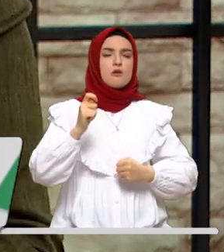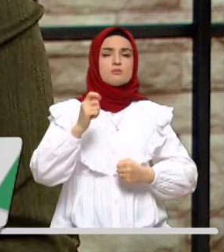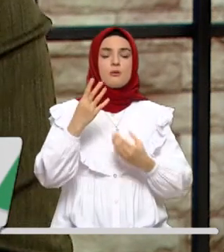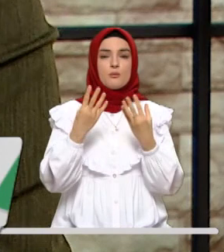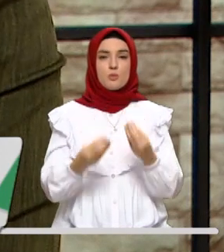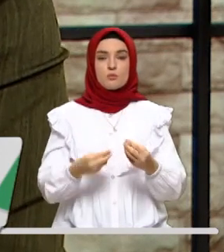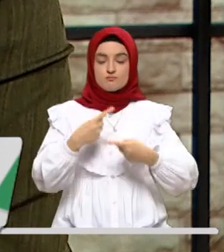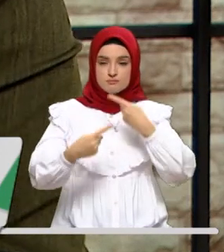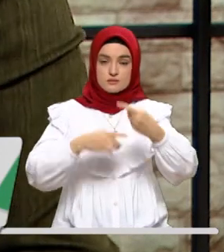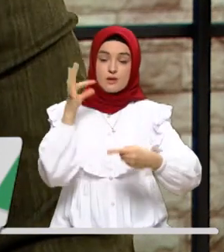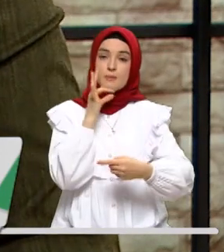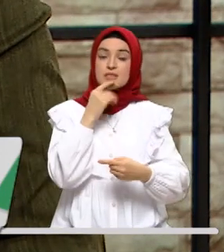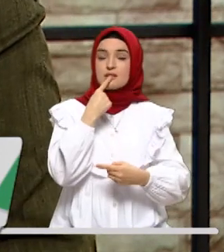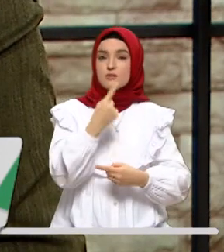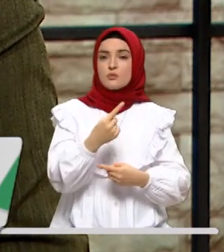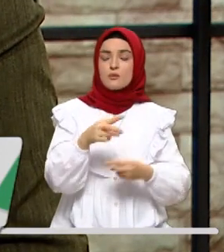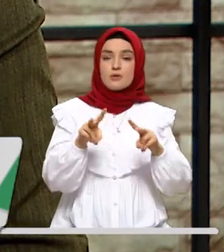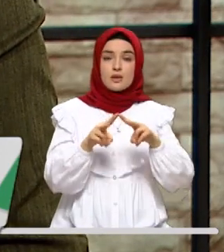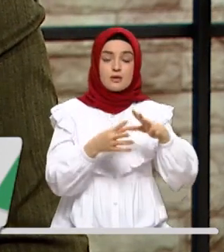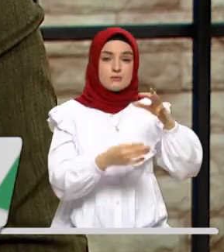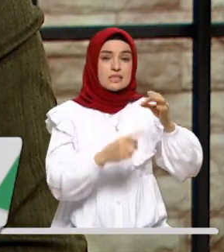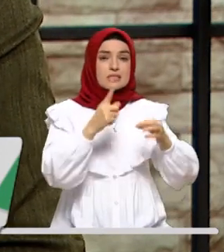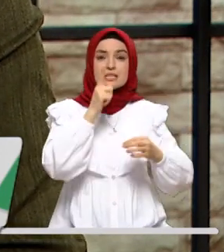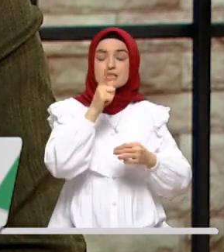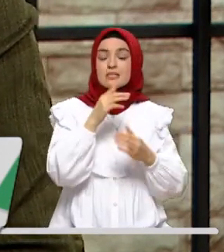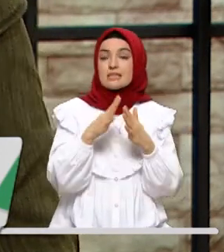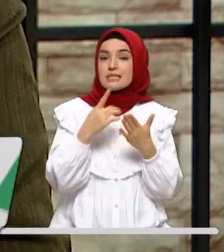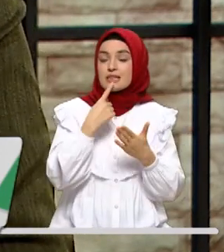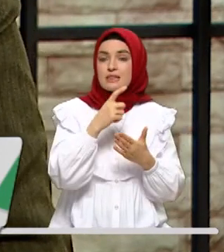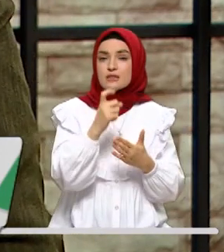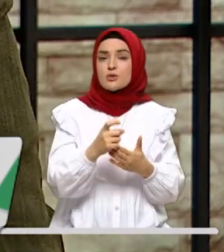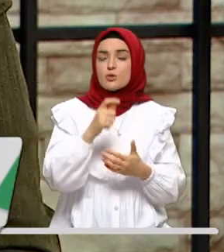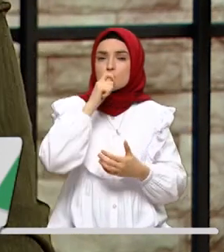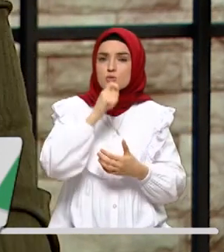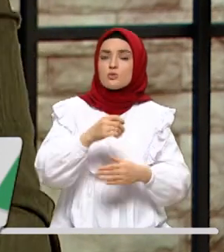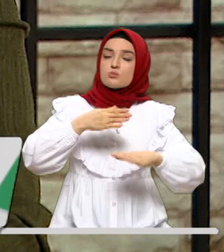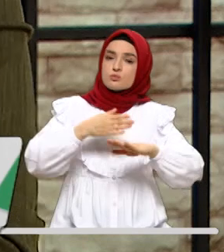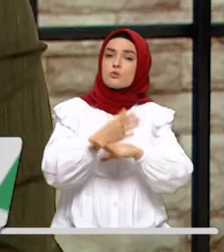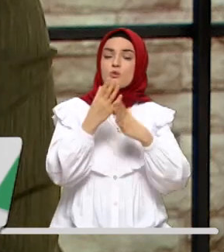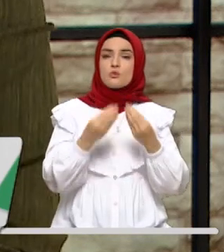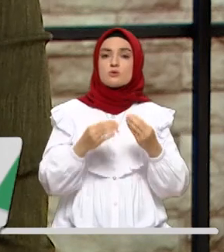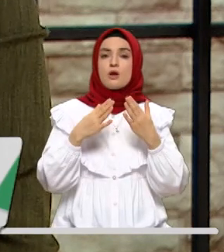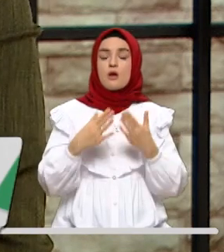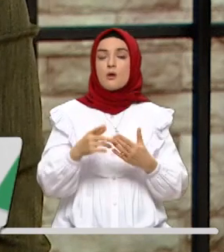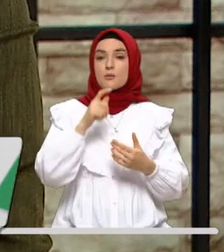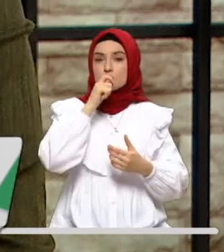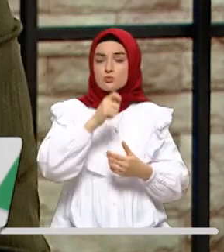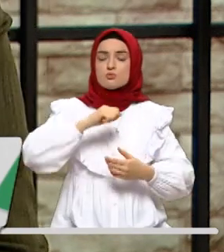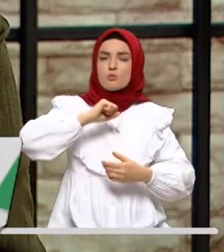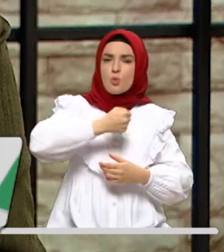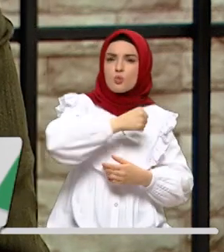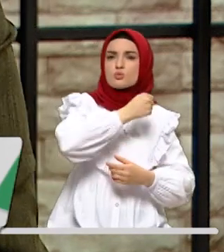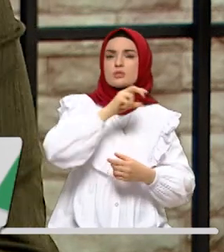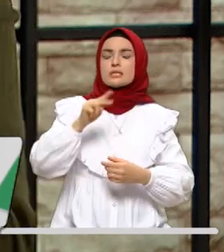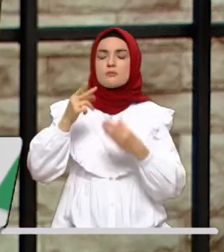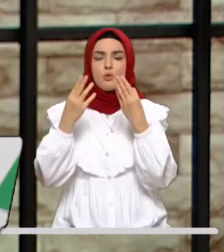çek. Ve Mehmet Akif bir şiirinde de ne diyordu? Sözüm doğru olsun ama sözüm odun gibi olsun. Yeter ki